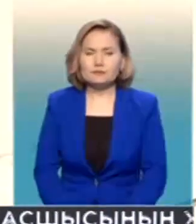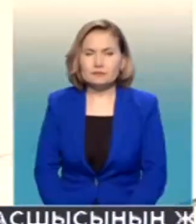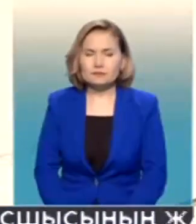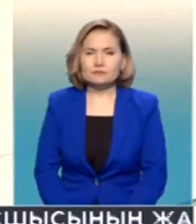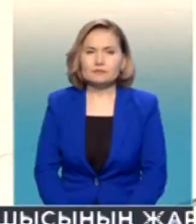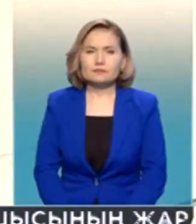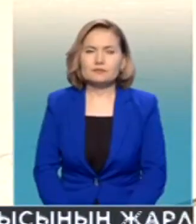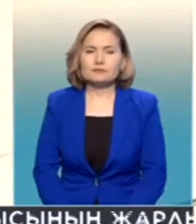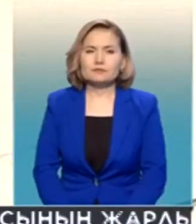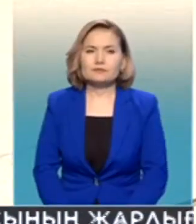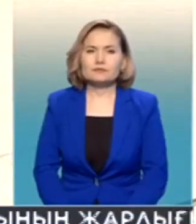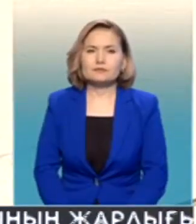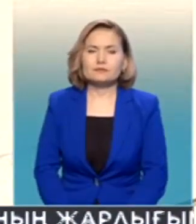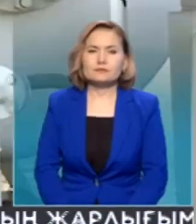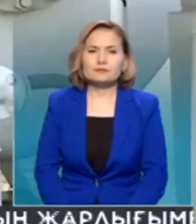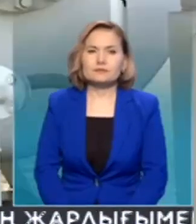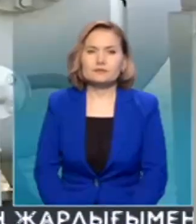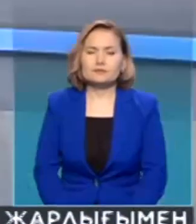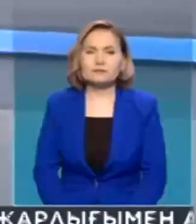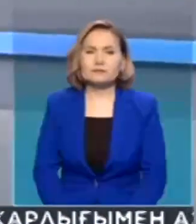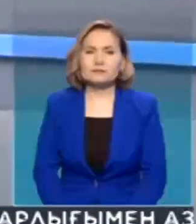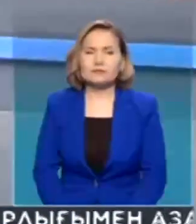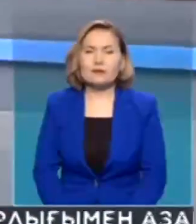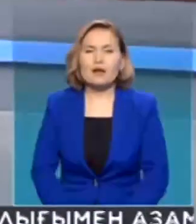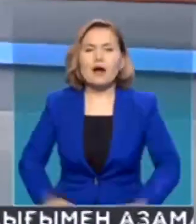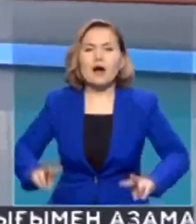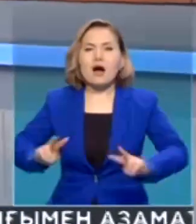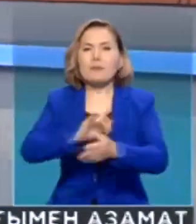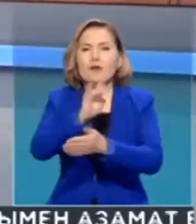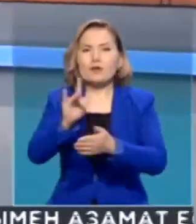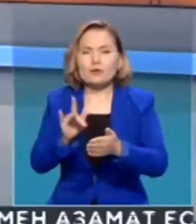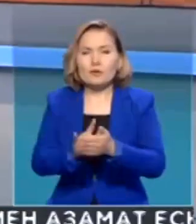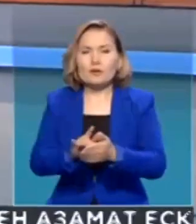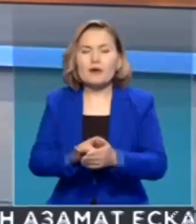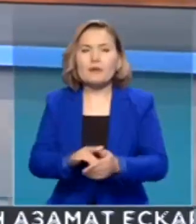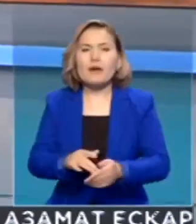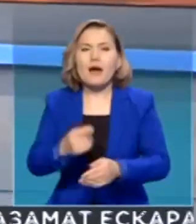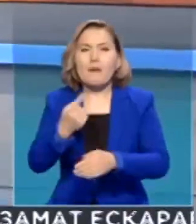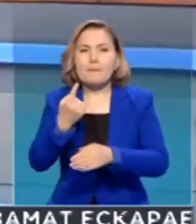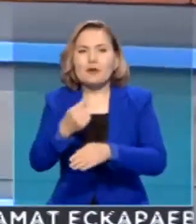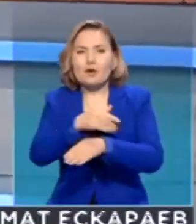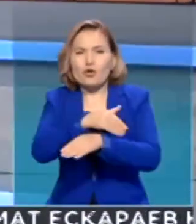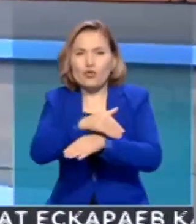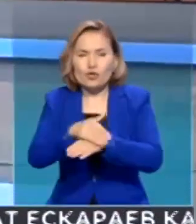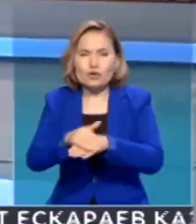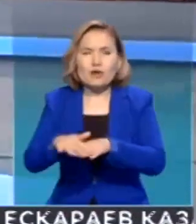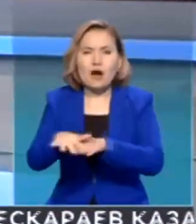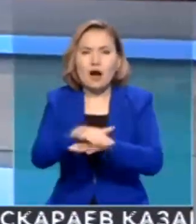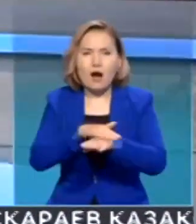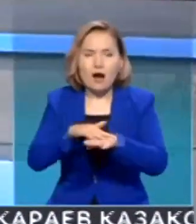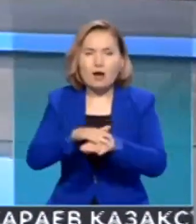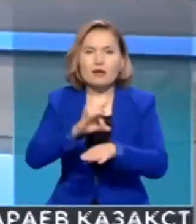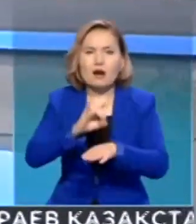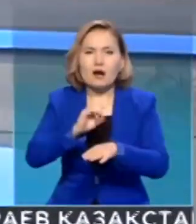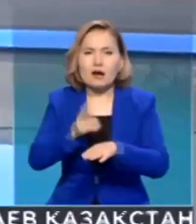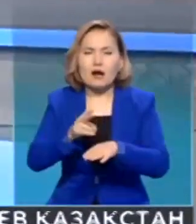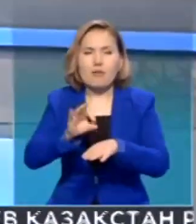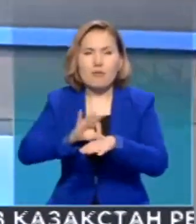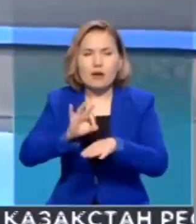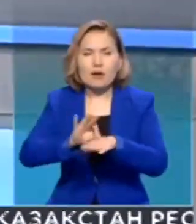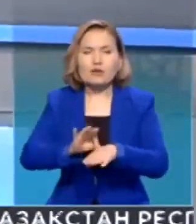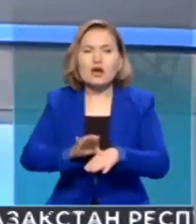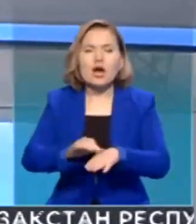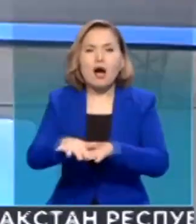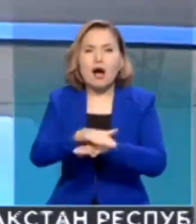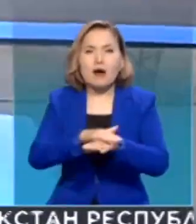ұлттық арнасы, Түркістан облысынан. Астанада бүтін бір көшенің тұрғындары қатерлі ісікке шалдыққан. Жұрт